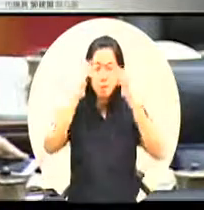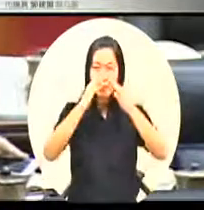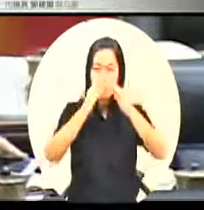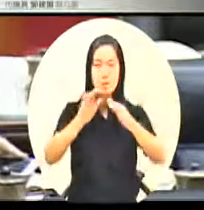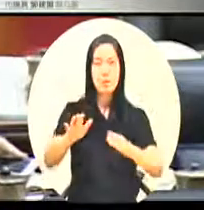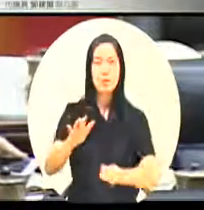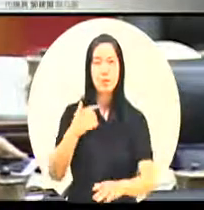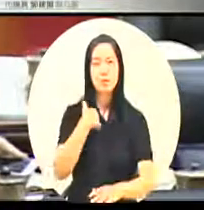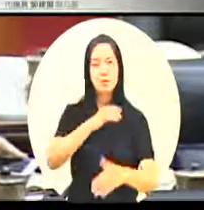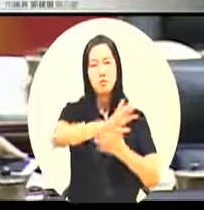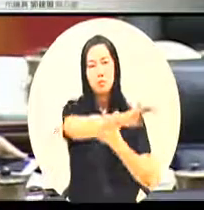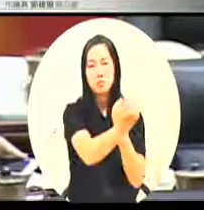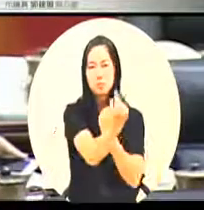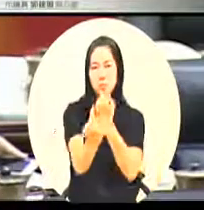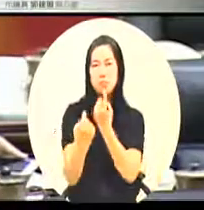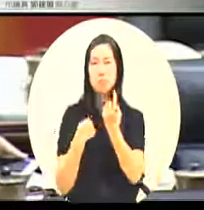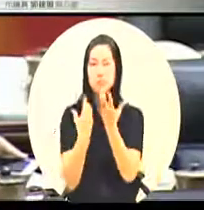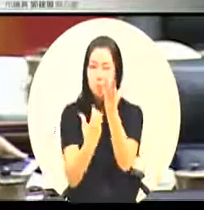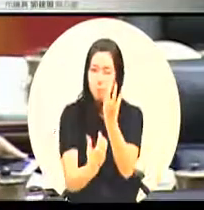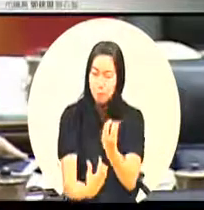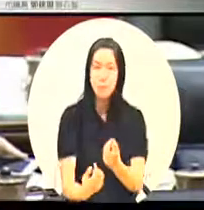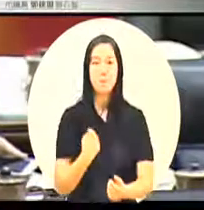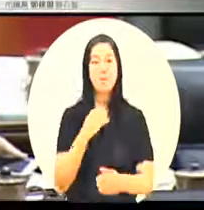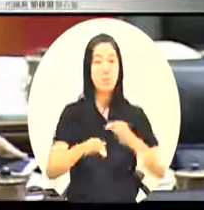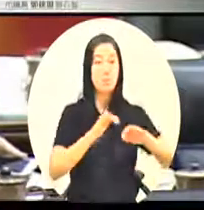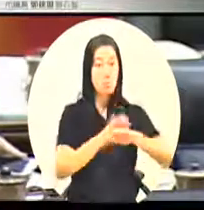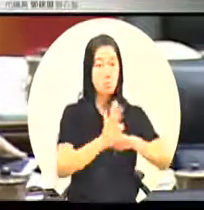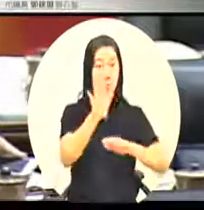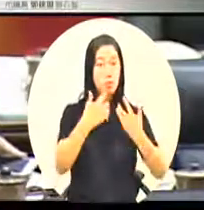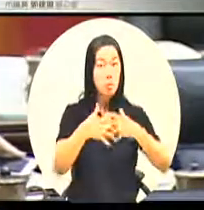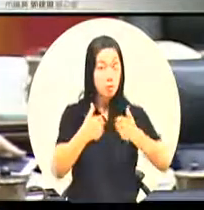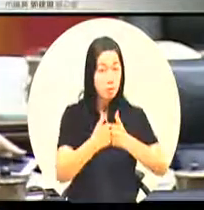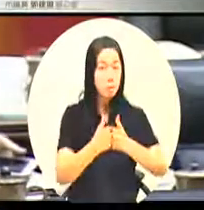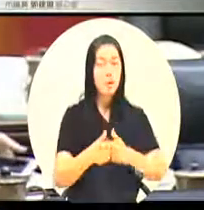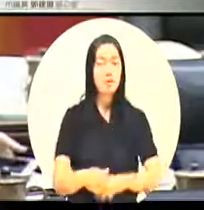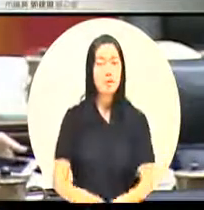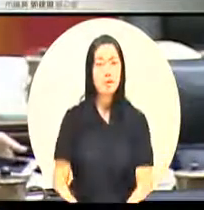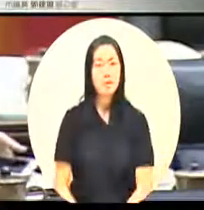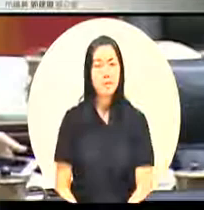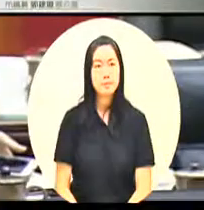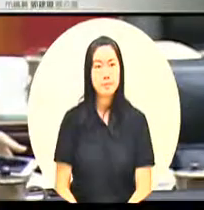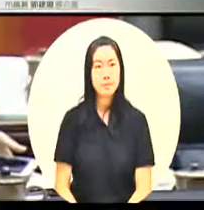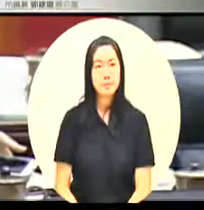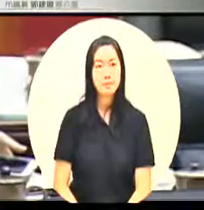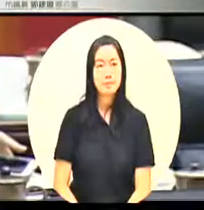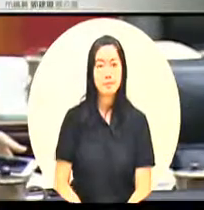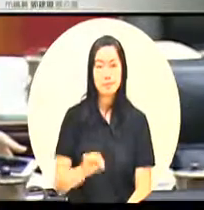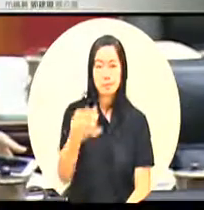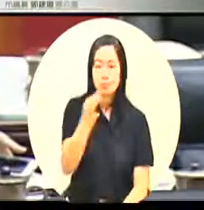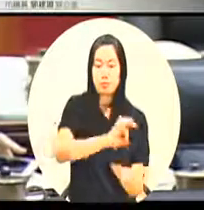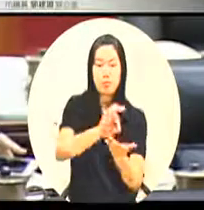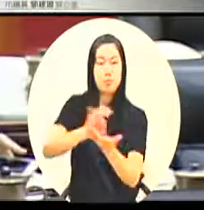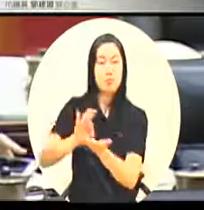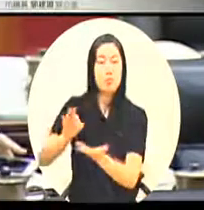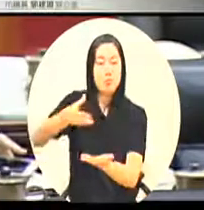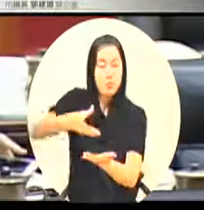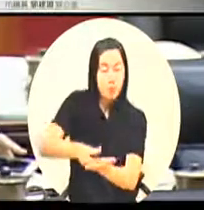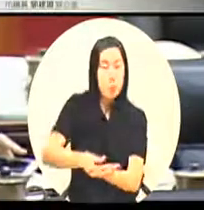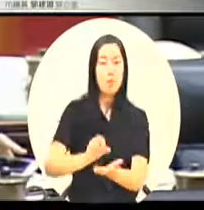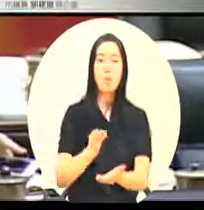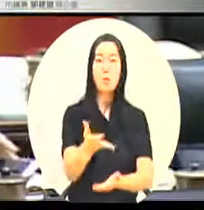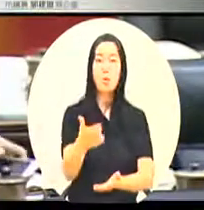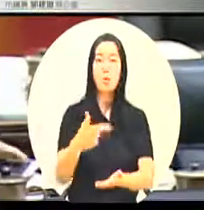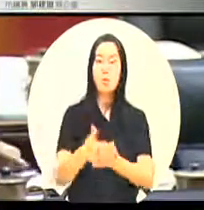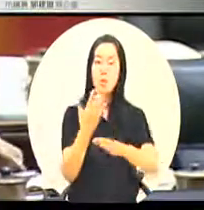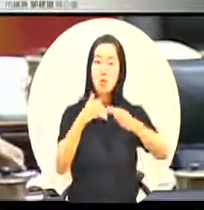少一丝啊。为什么？咱有成功的机会。第一个机会是什么？咱的成本会比人家低，因为我们